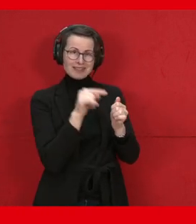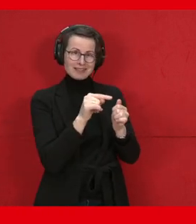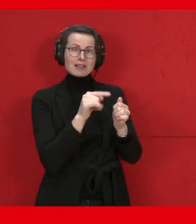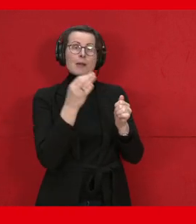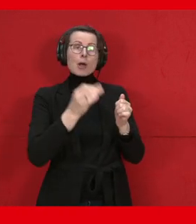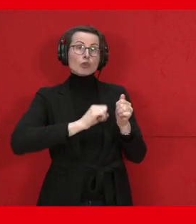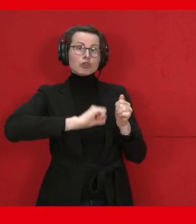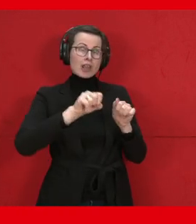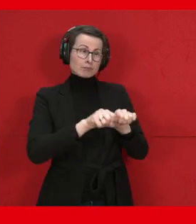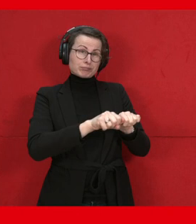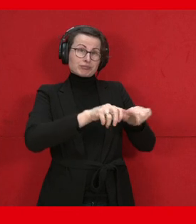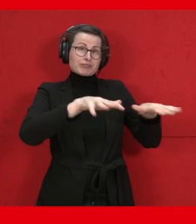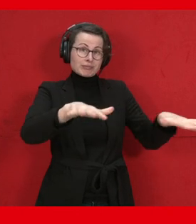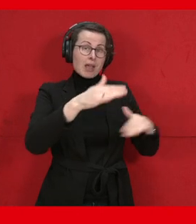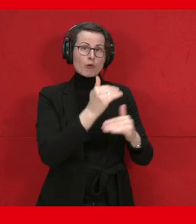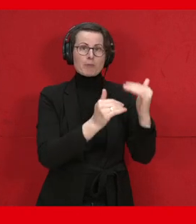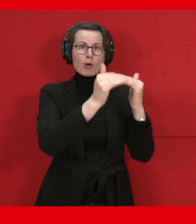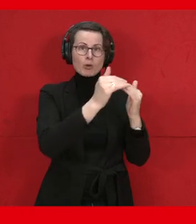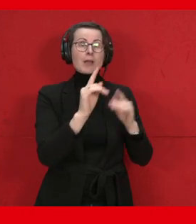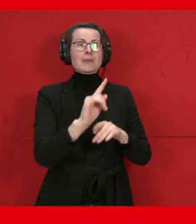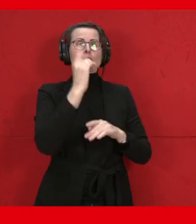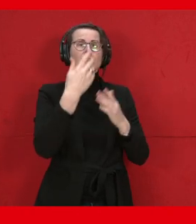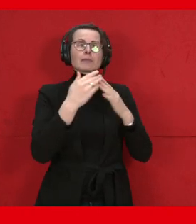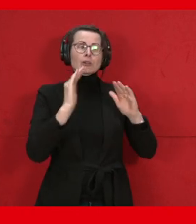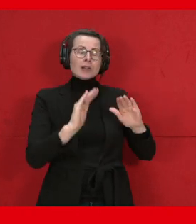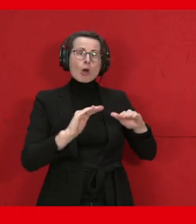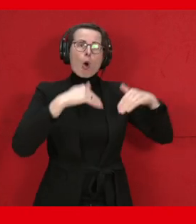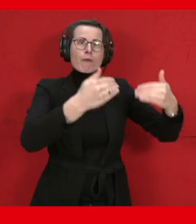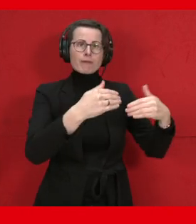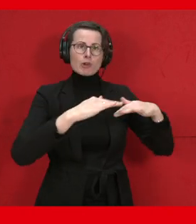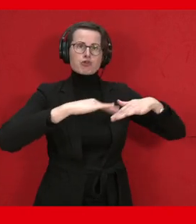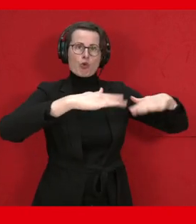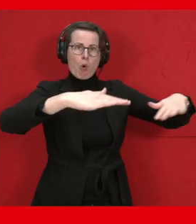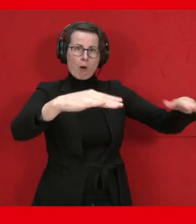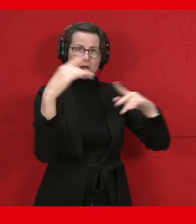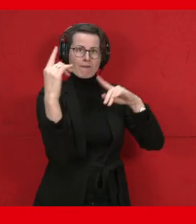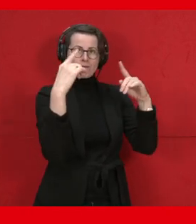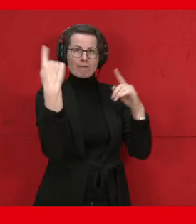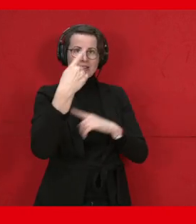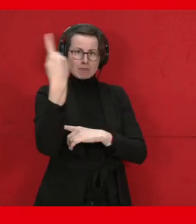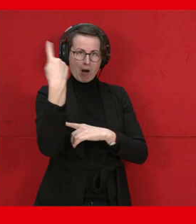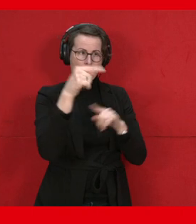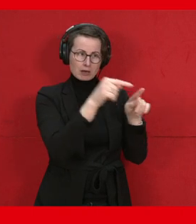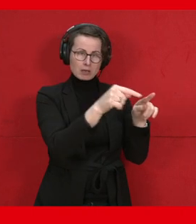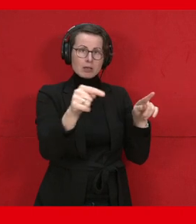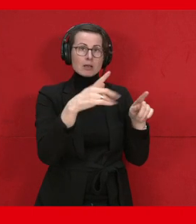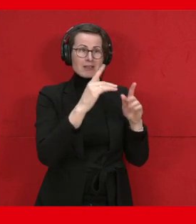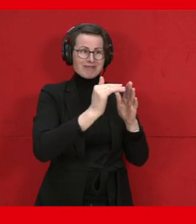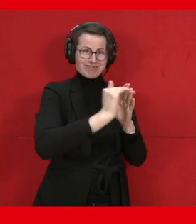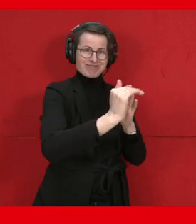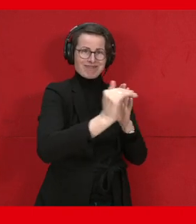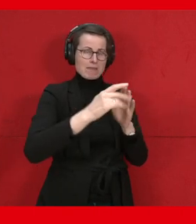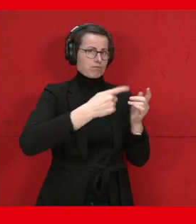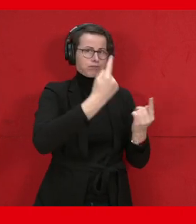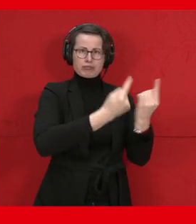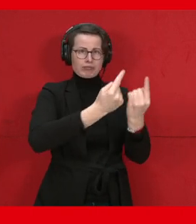möglichst schnell einen Ausbau, ganz besonders von dem Offshore-Windpark und der nötigen Infrastruktur dazu. Der Strombedarf in Deutschland, das hat